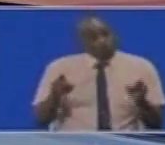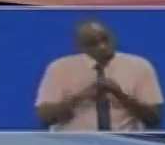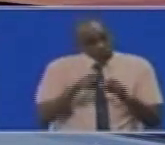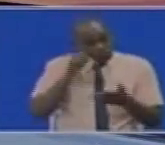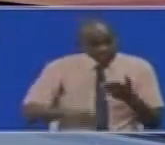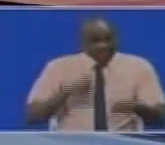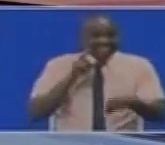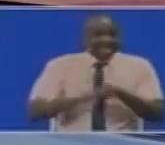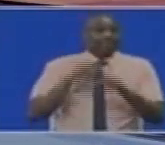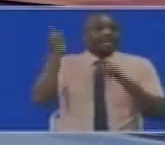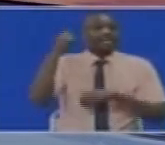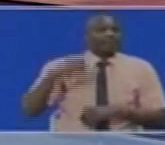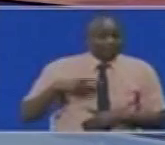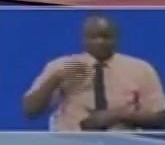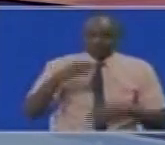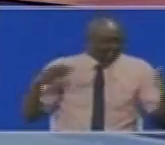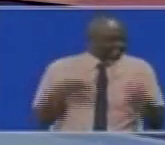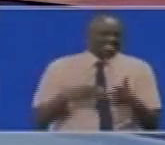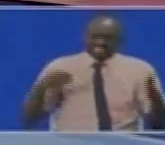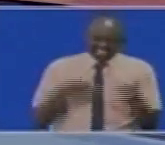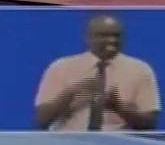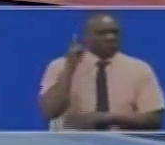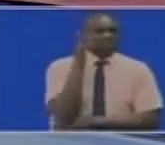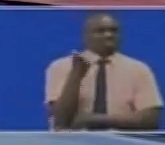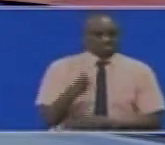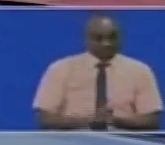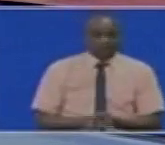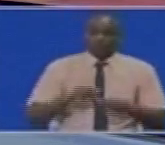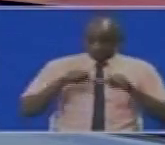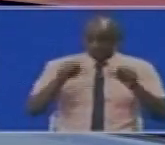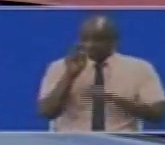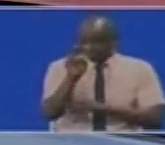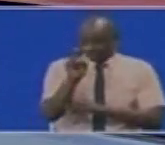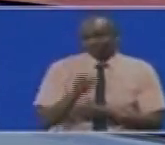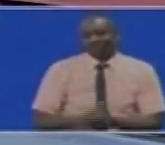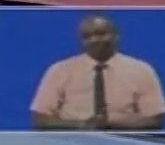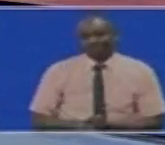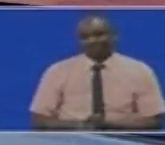wakati ambapo baadhi ya Wakenya wamekuwa wakipinga sana sheria hizi. Endelea kuwa nasi.